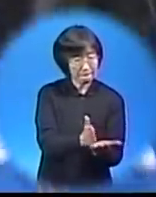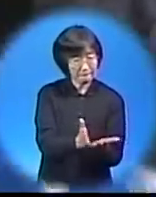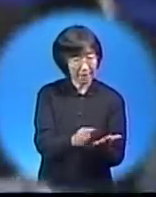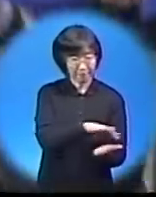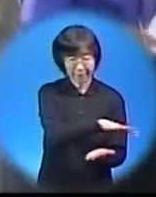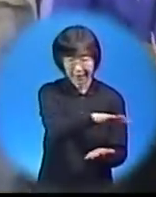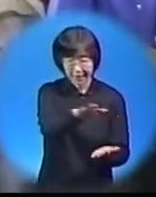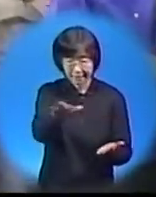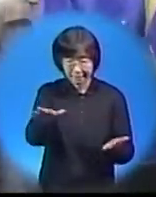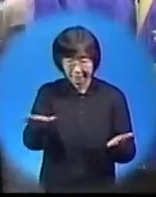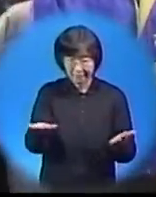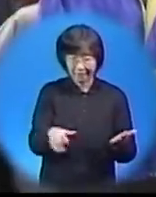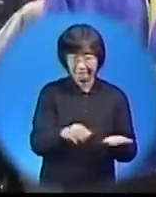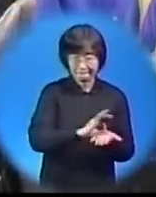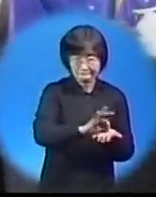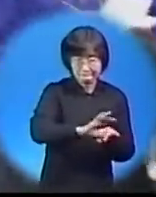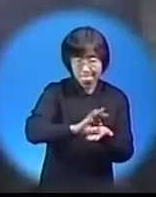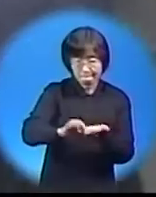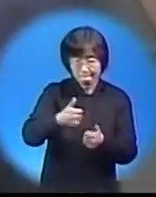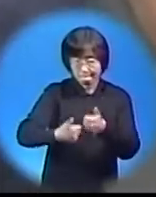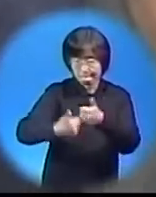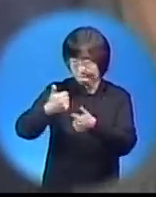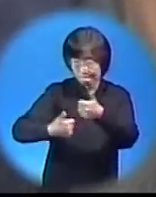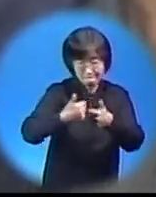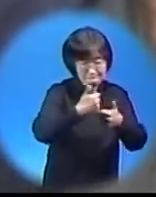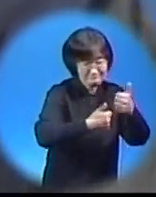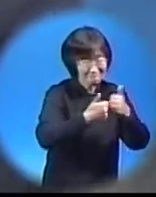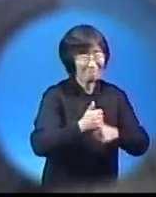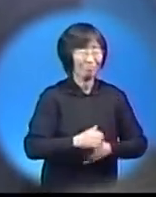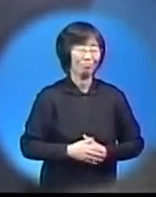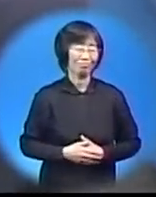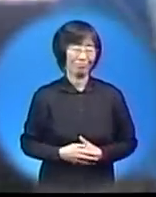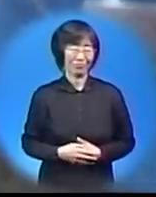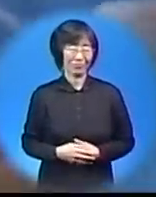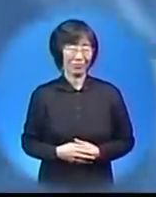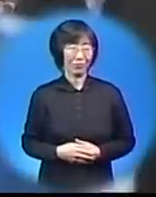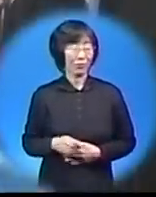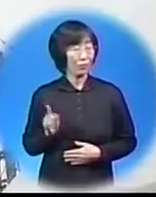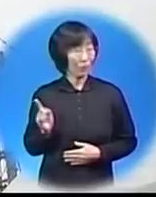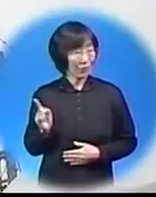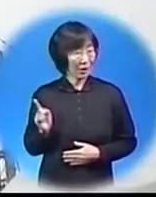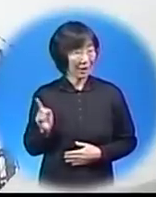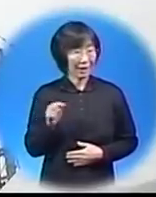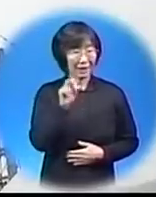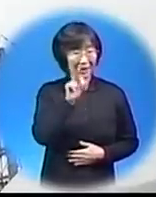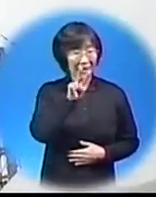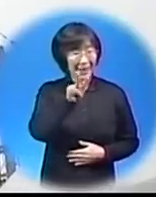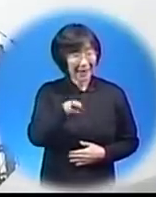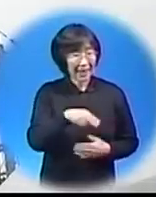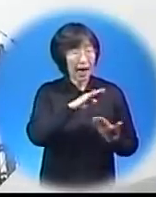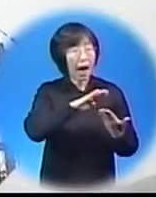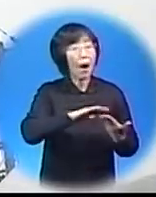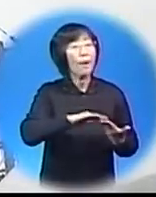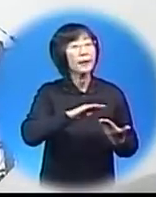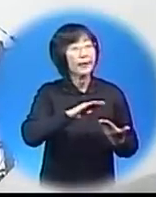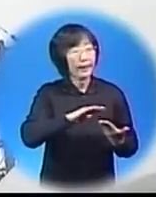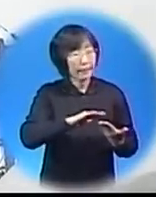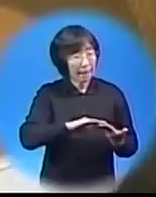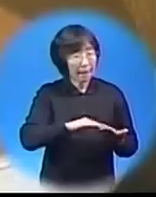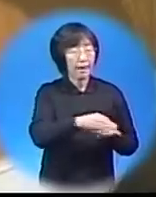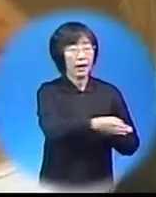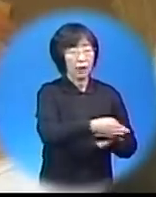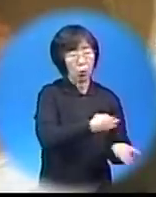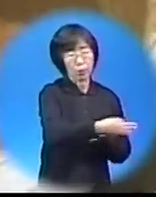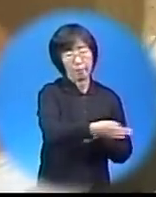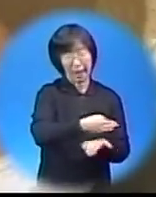仲買人の皆さんによって競り落とされていきます。この日は初競りに合わせ、カニの即売やカニ汁の